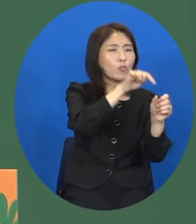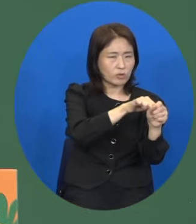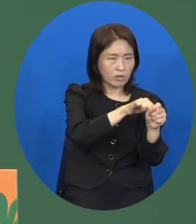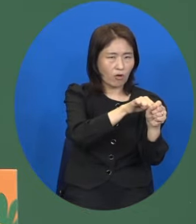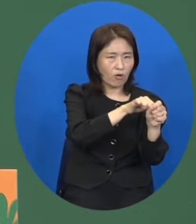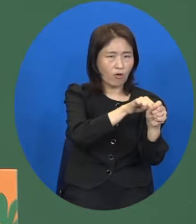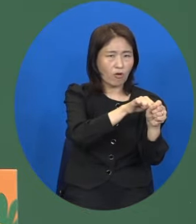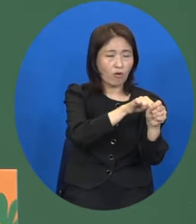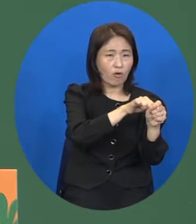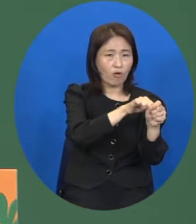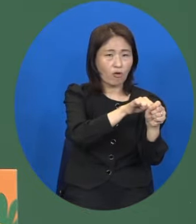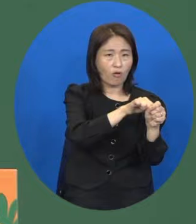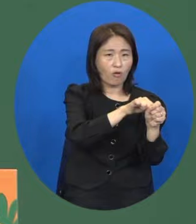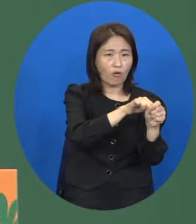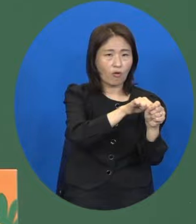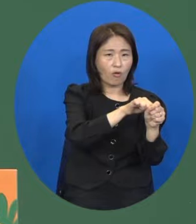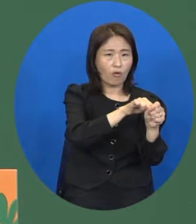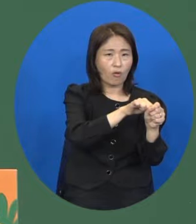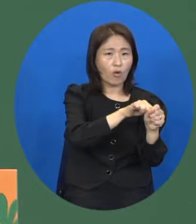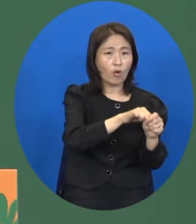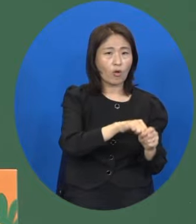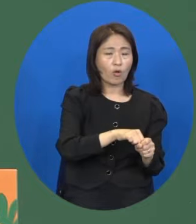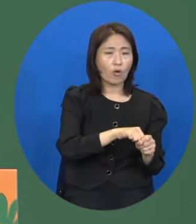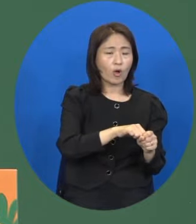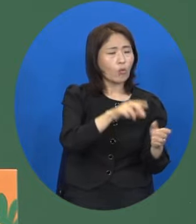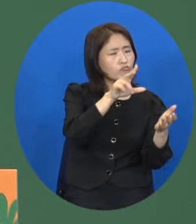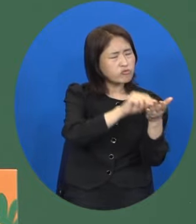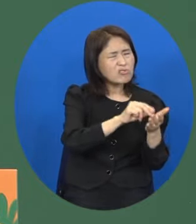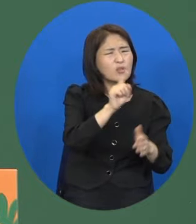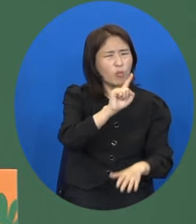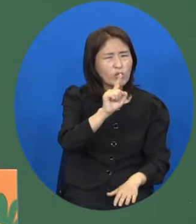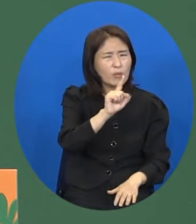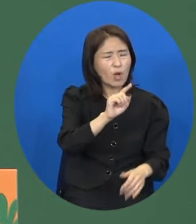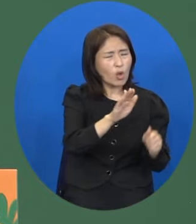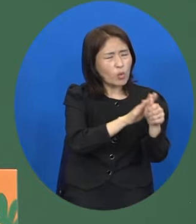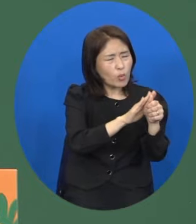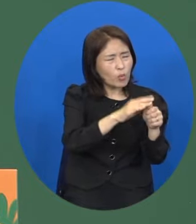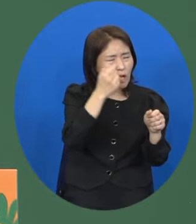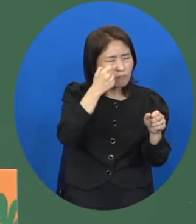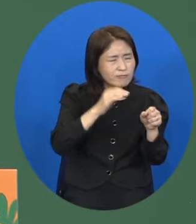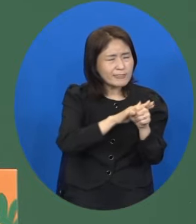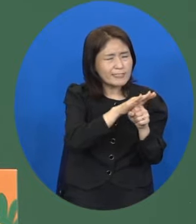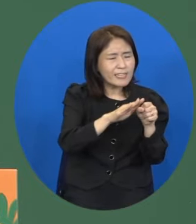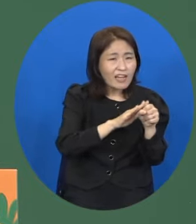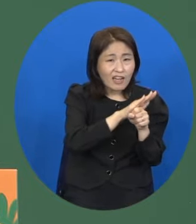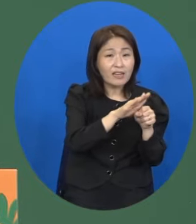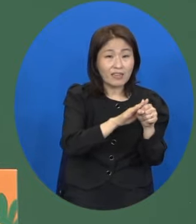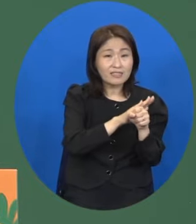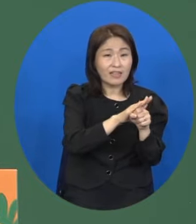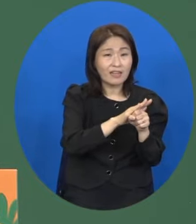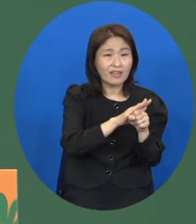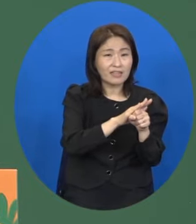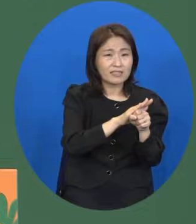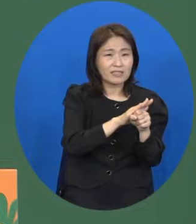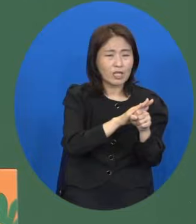보니 장애인은 동정해야 되고 도움을 주어야만 하는 대상으로